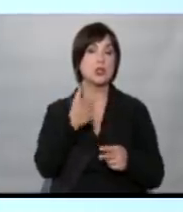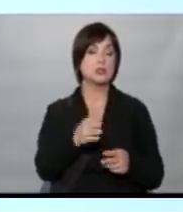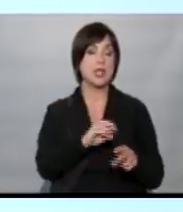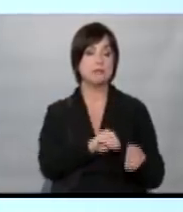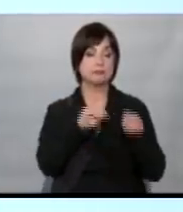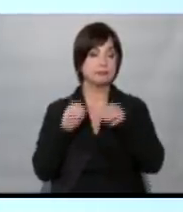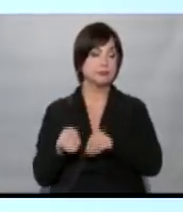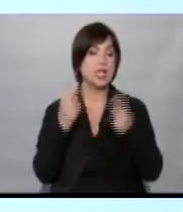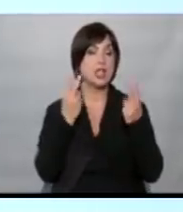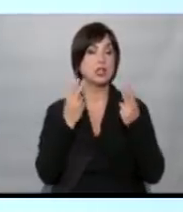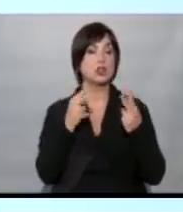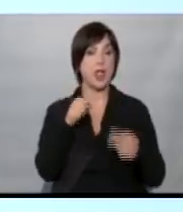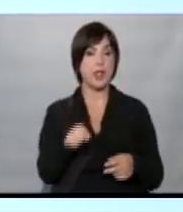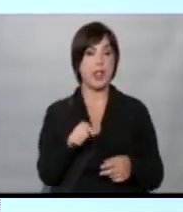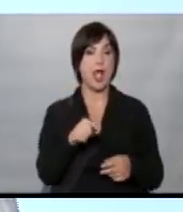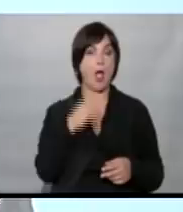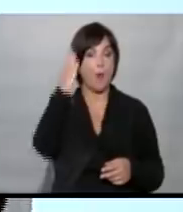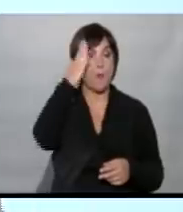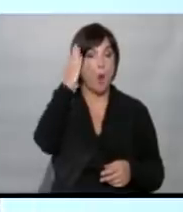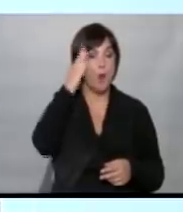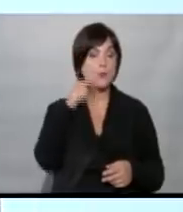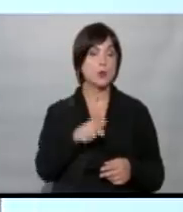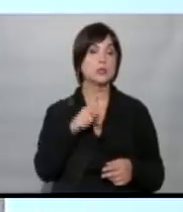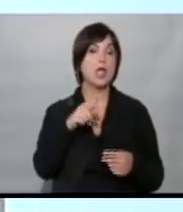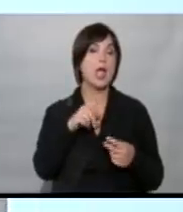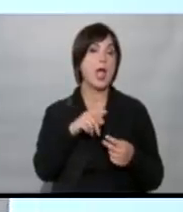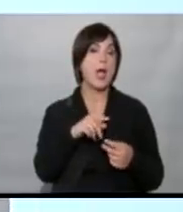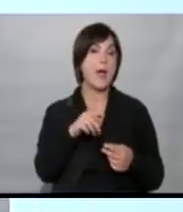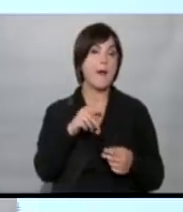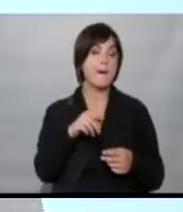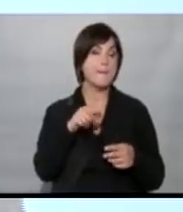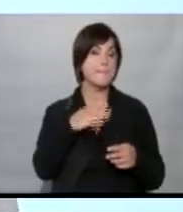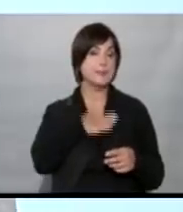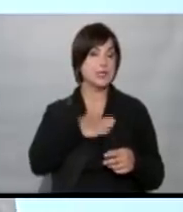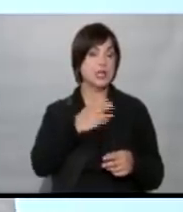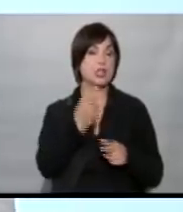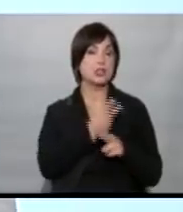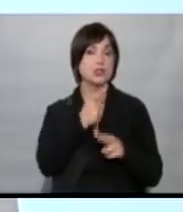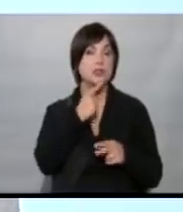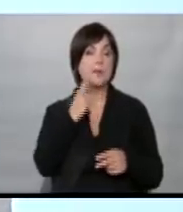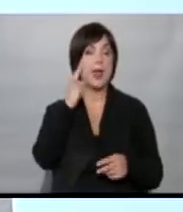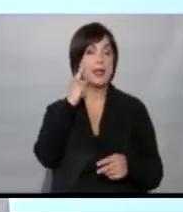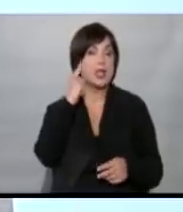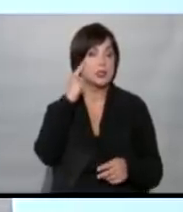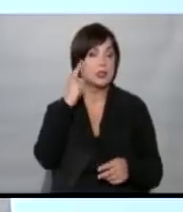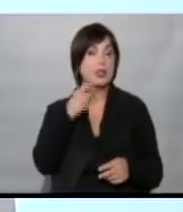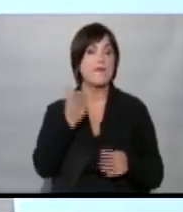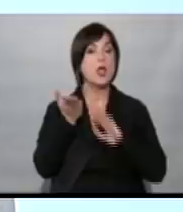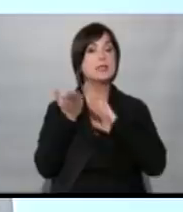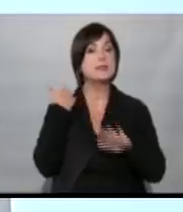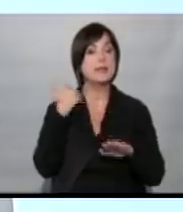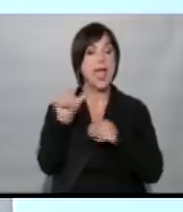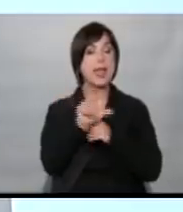измести значењето на поимот патриотизам како нешто што треба да представува идеал, затоа што во